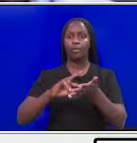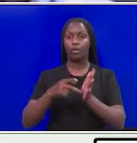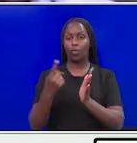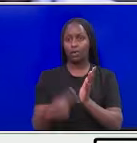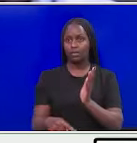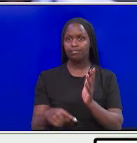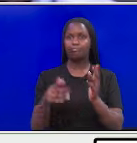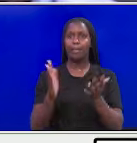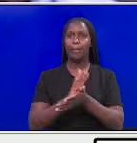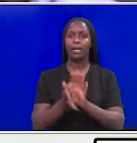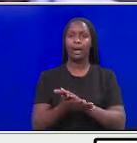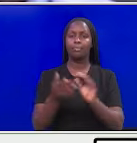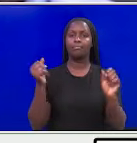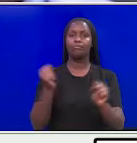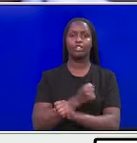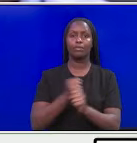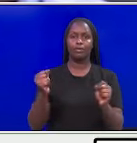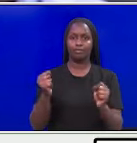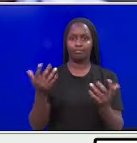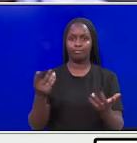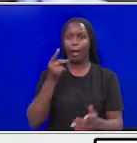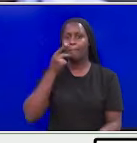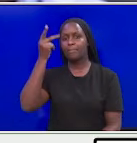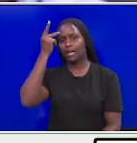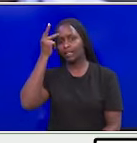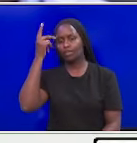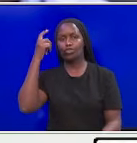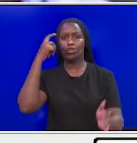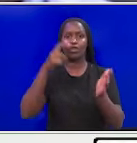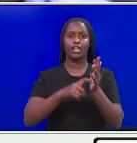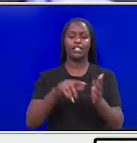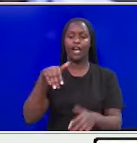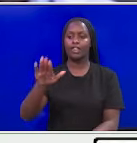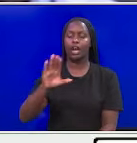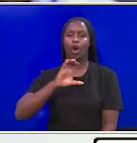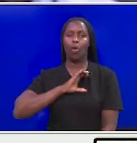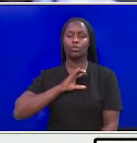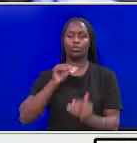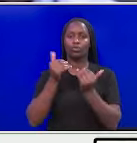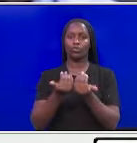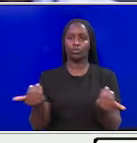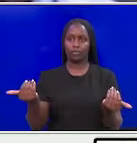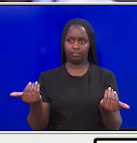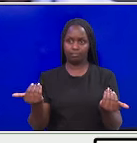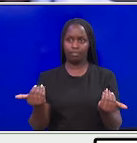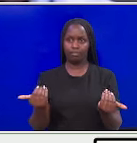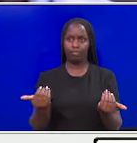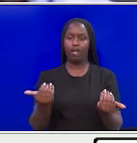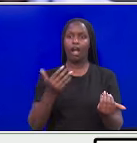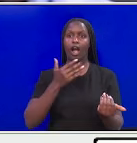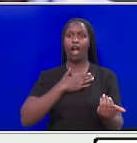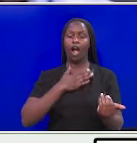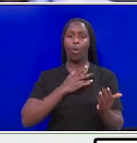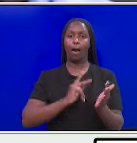that it will be very impossible for their parents to be able to identify them. Being that our principle